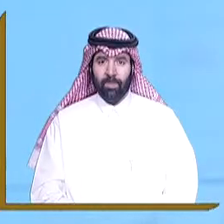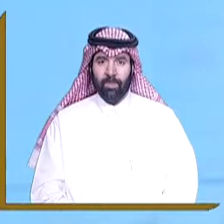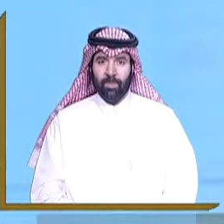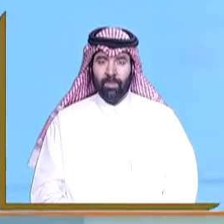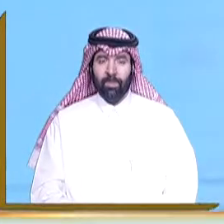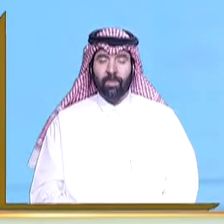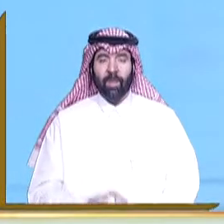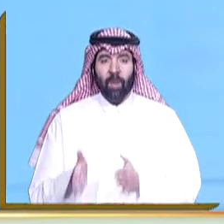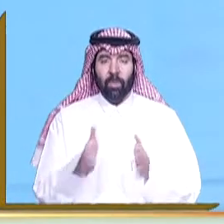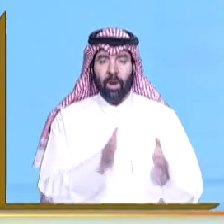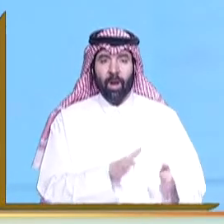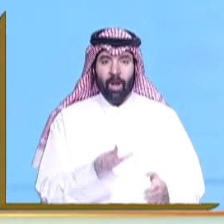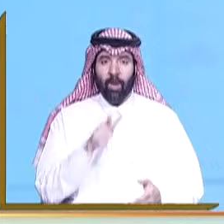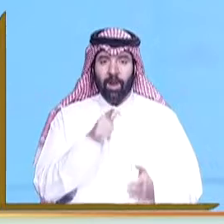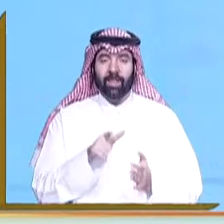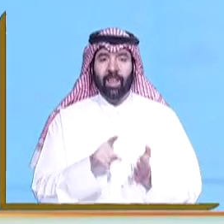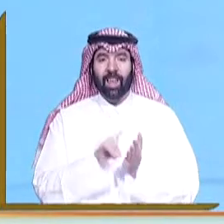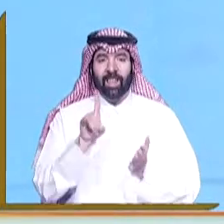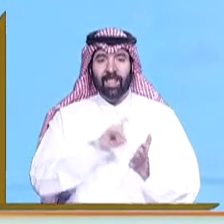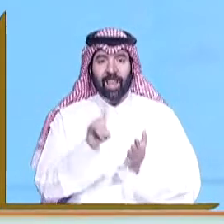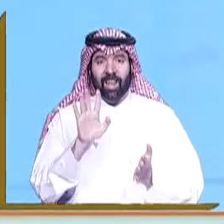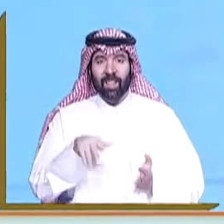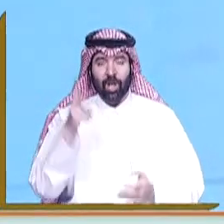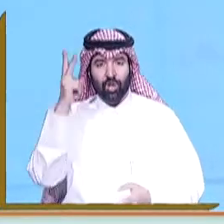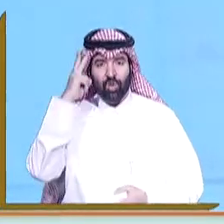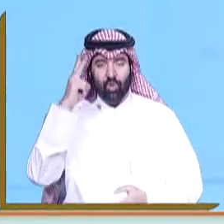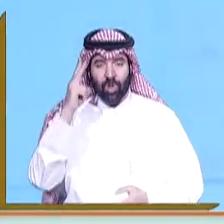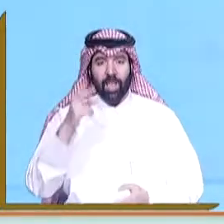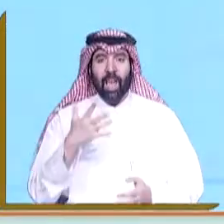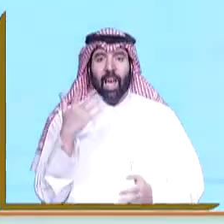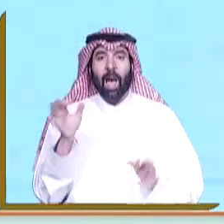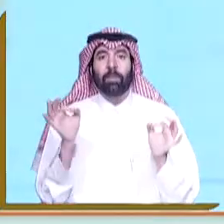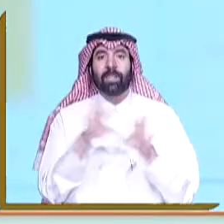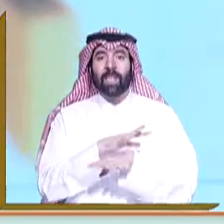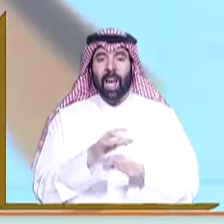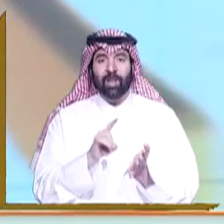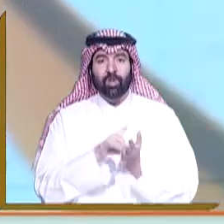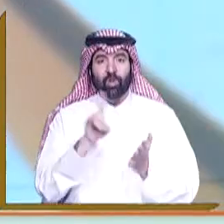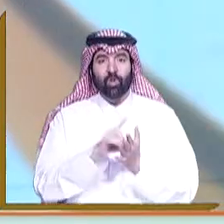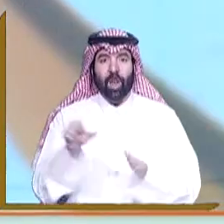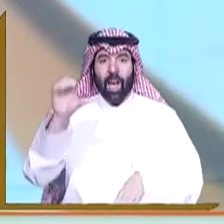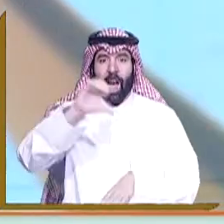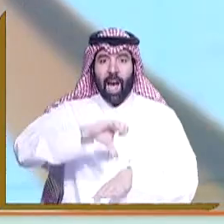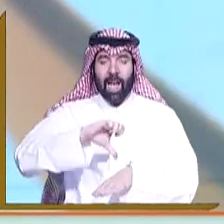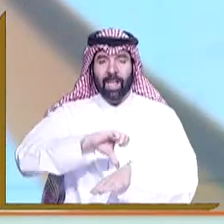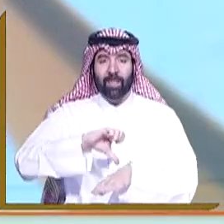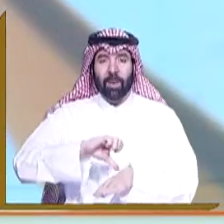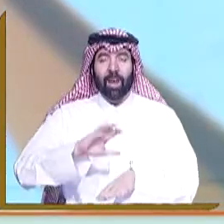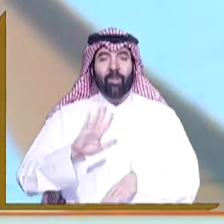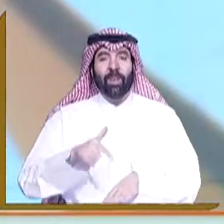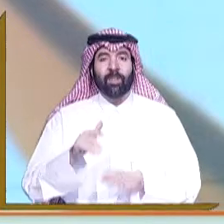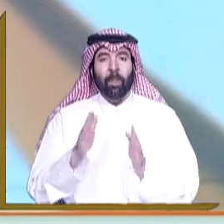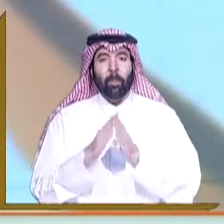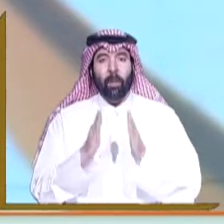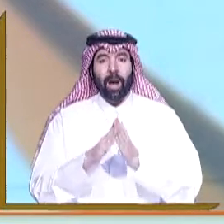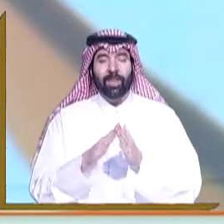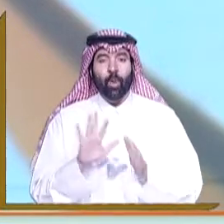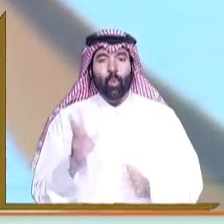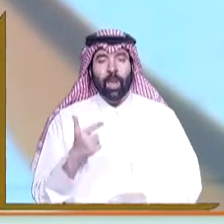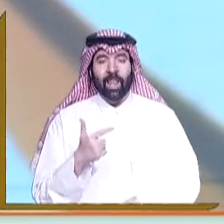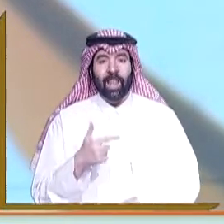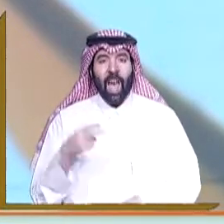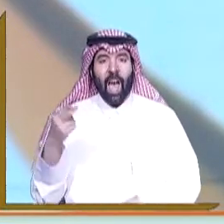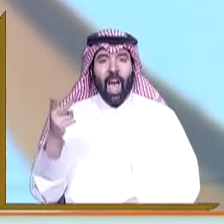إلى ذلك، وصلت الطائرة الإغاثية السعودية 15 إلى مطار العريش الدولي في مصر، والتي